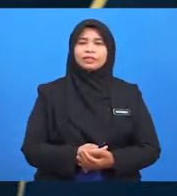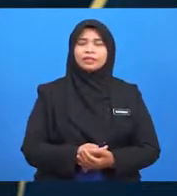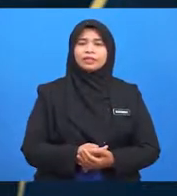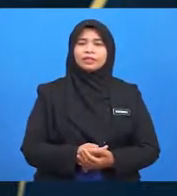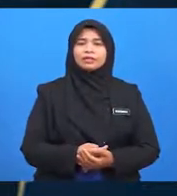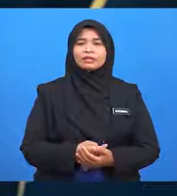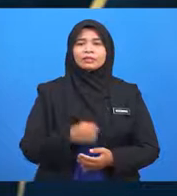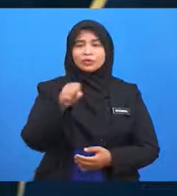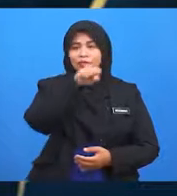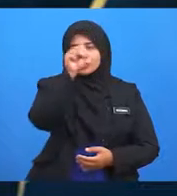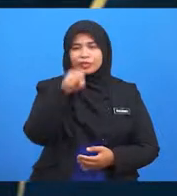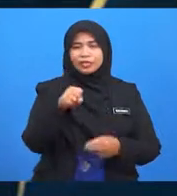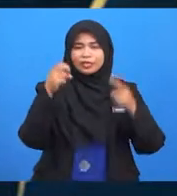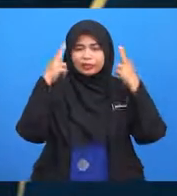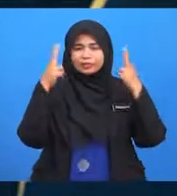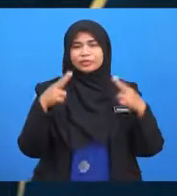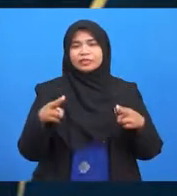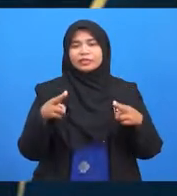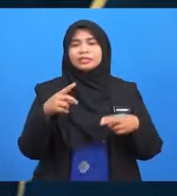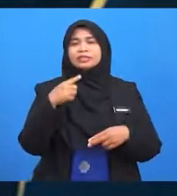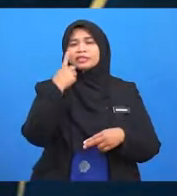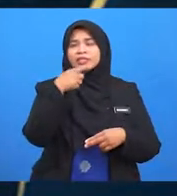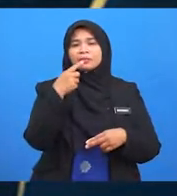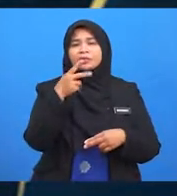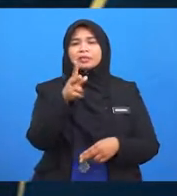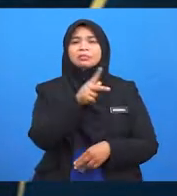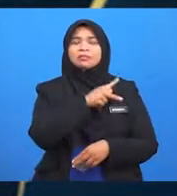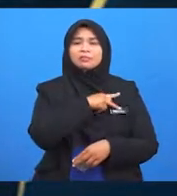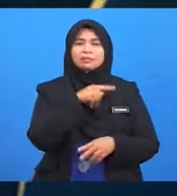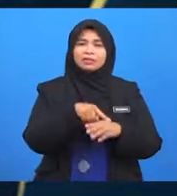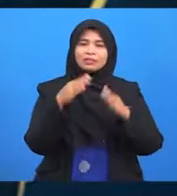Soalan Ustazah, siapa pemimpin di rumah kamu?